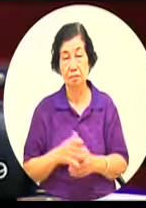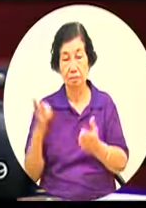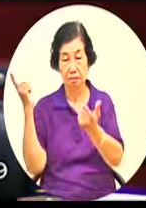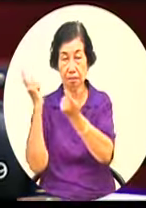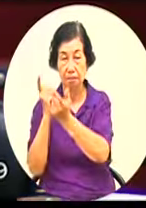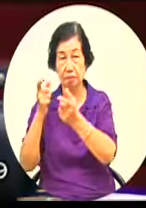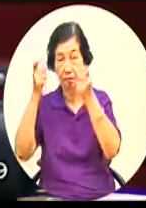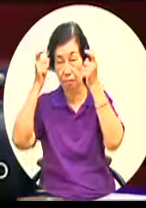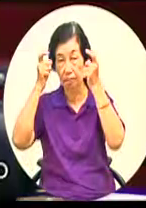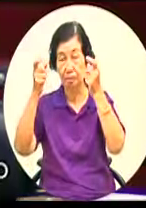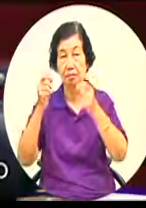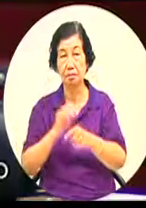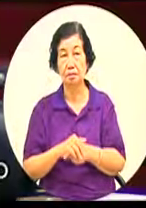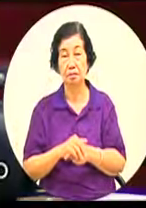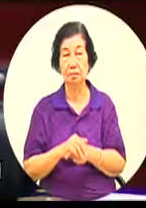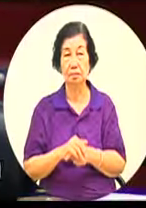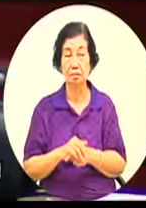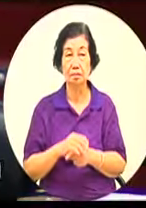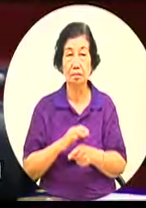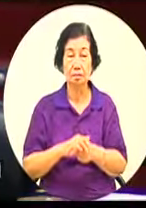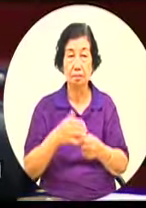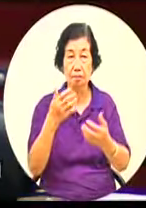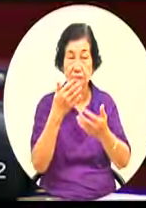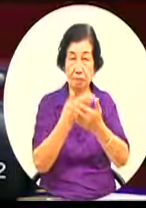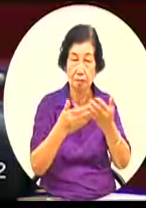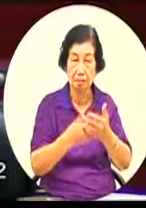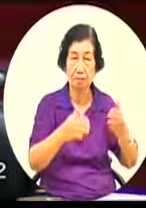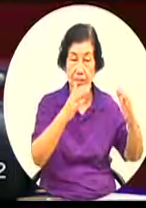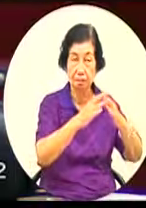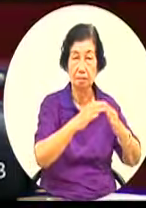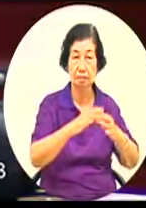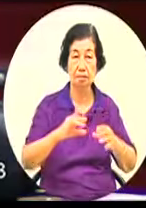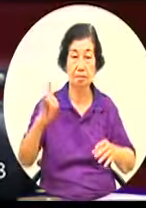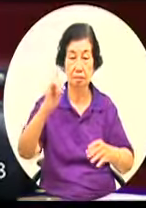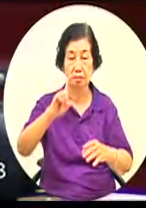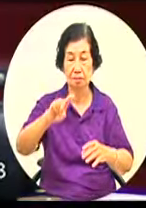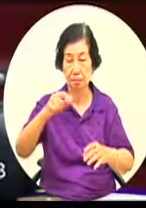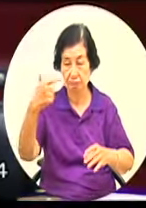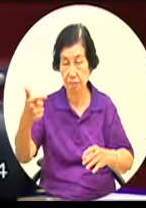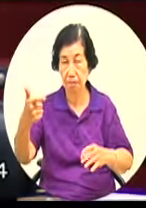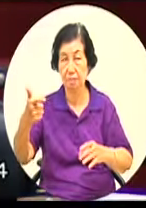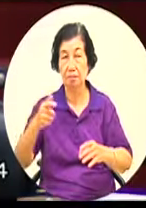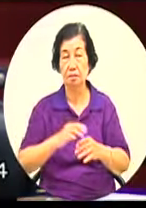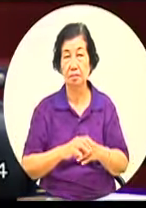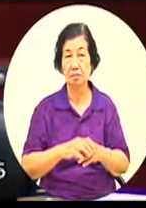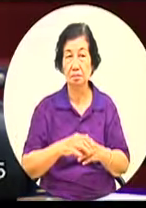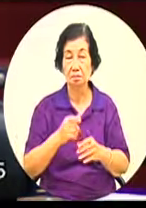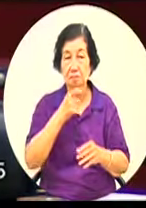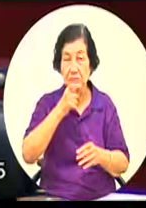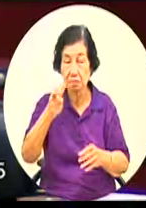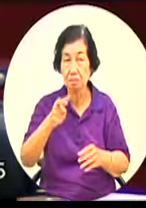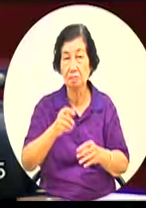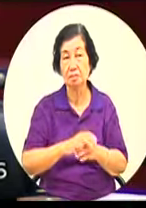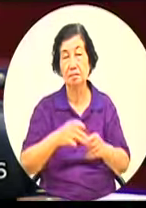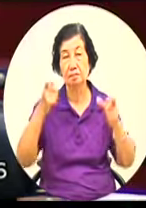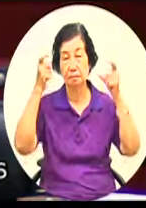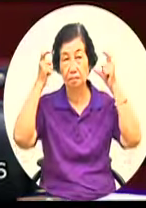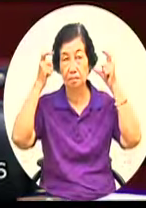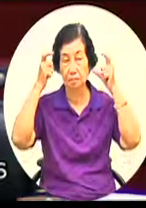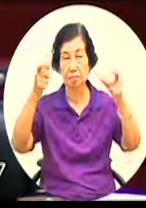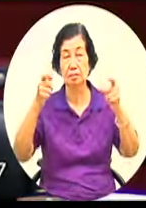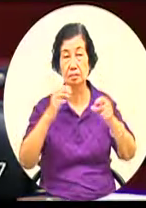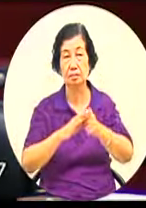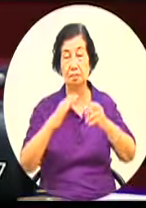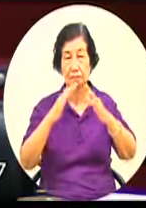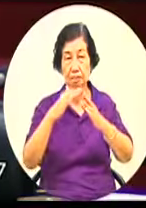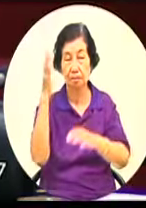雄所谓的美术馆农十六这周边的区域，这边号称高雄市政府在推动的这个高级住宅区，是不是能